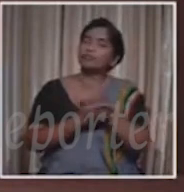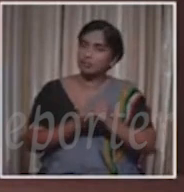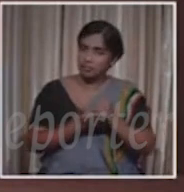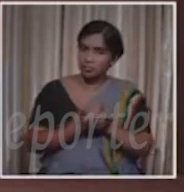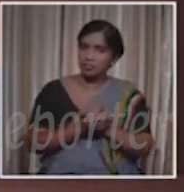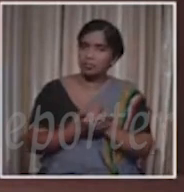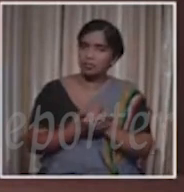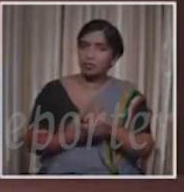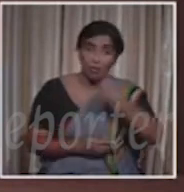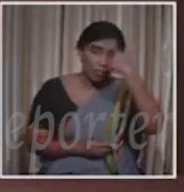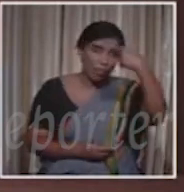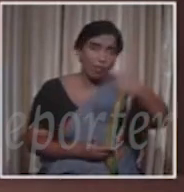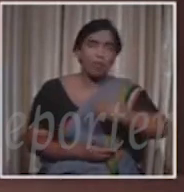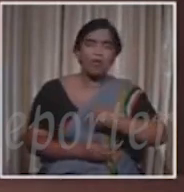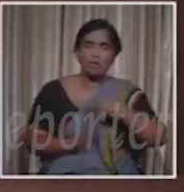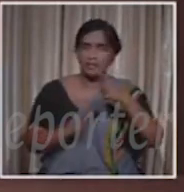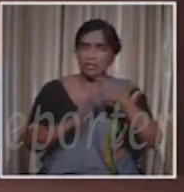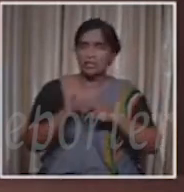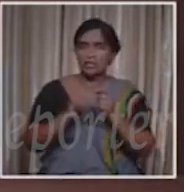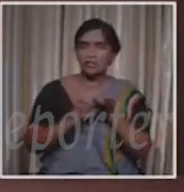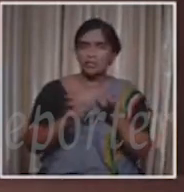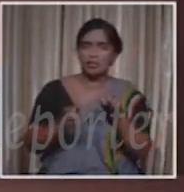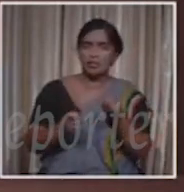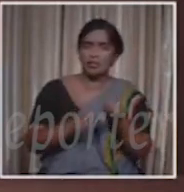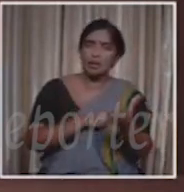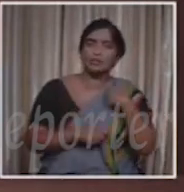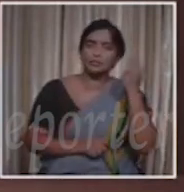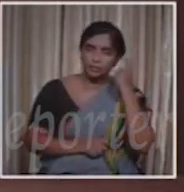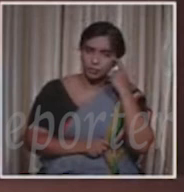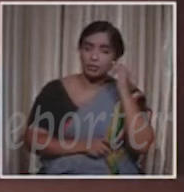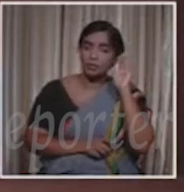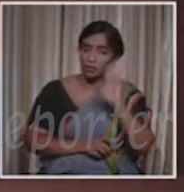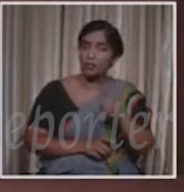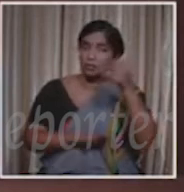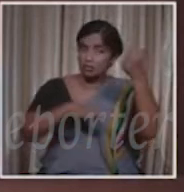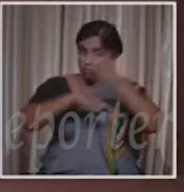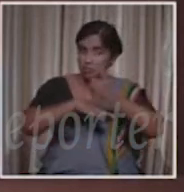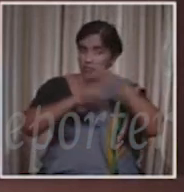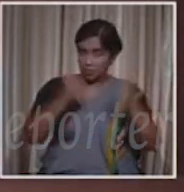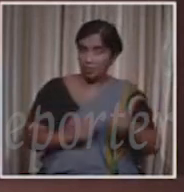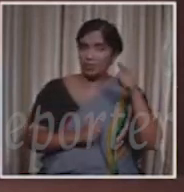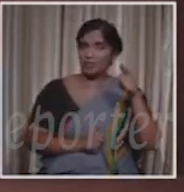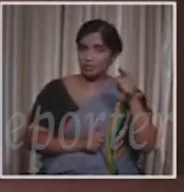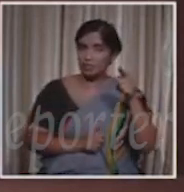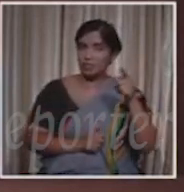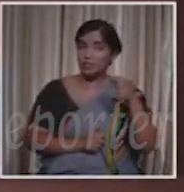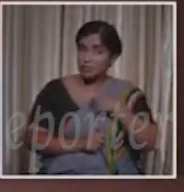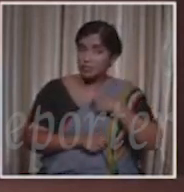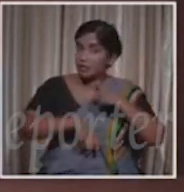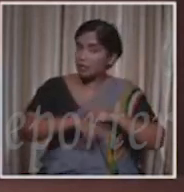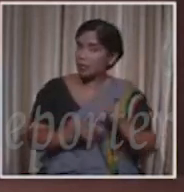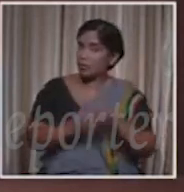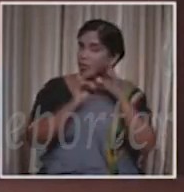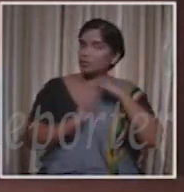මුළුමනින්ම අපව ඉලක්ක කරගෙන මේ ප්‍රහාරය දියත් වෙන බව මා දන්නවා. එනිසා ඔබතුමා ඔය මුලසුනේ වාඩි වෙලා